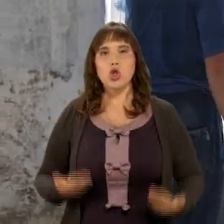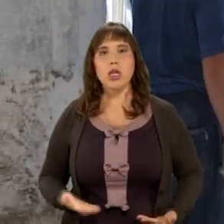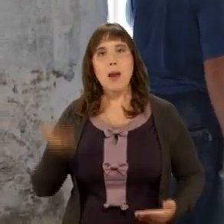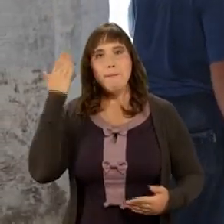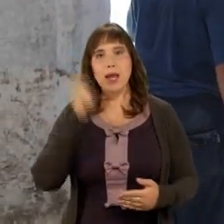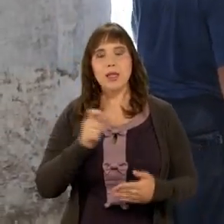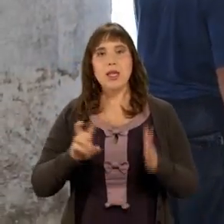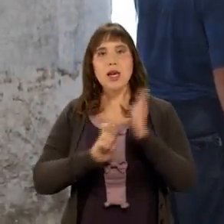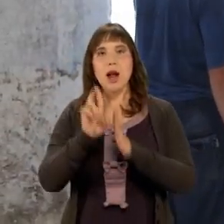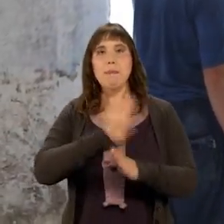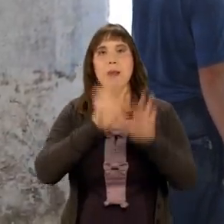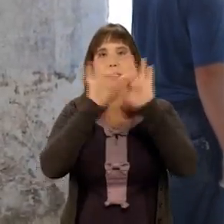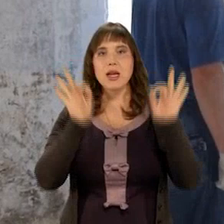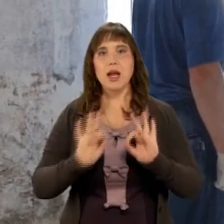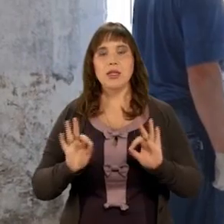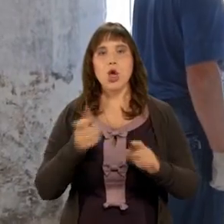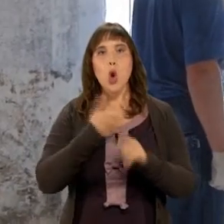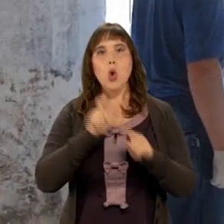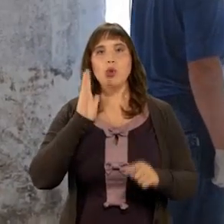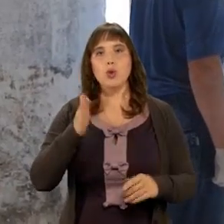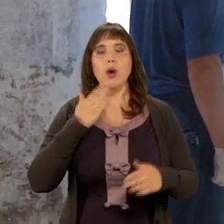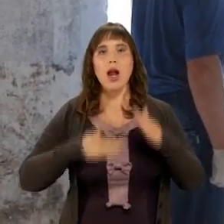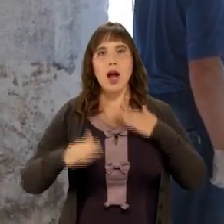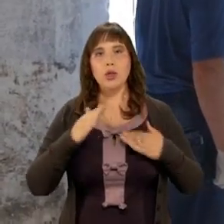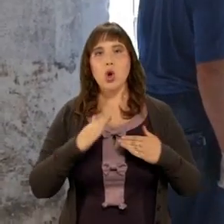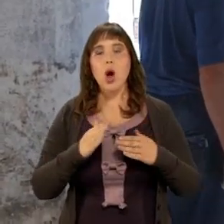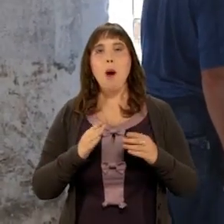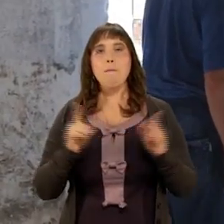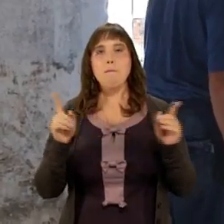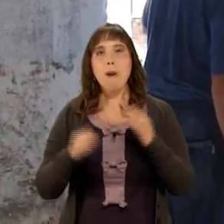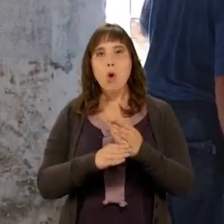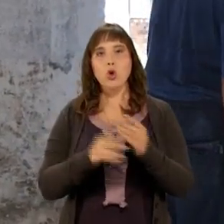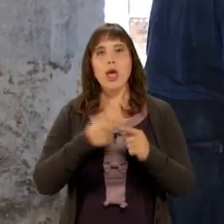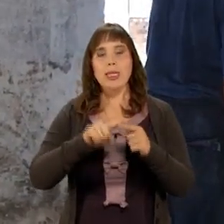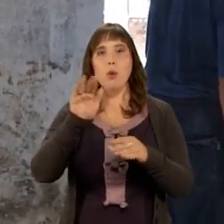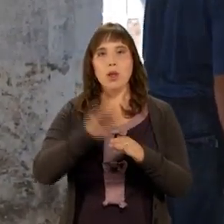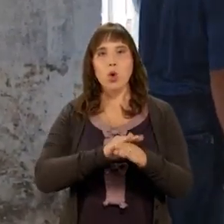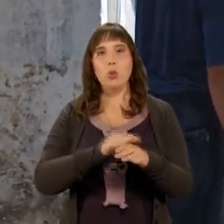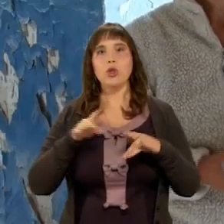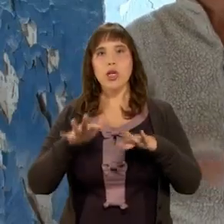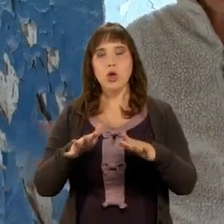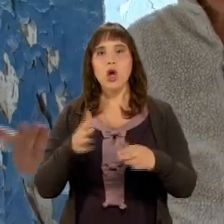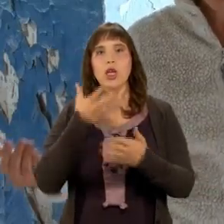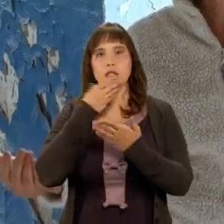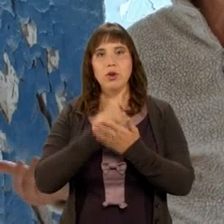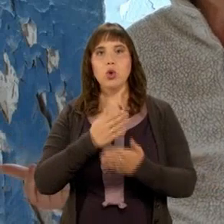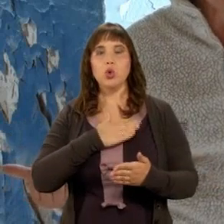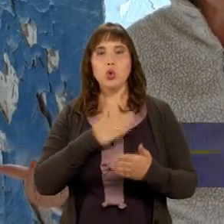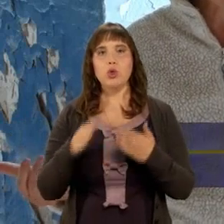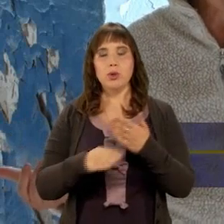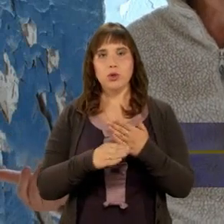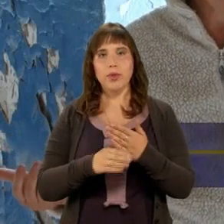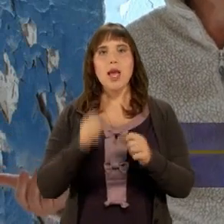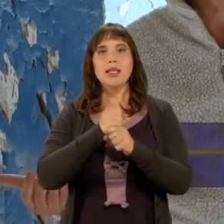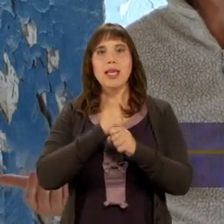жили, и храм был прекрасный. Очень будем рады, что они помогут этому благому делу и сами душу свою спасут. Это мы делаем для